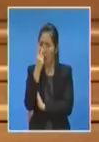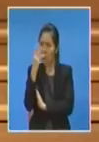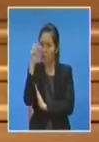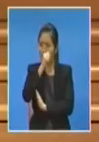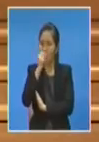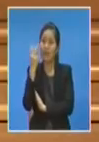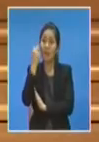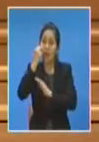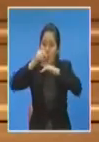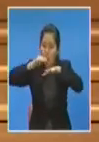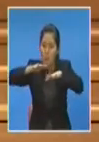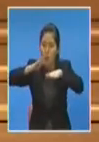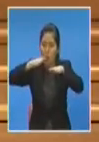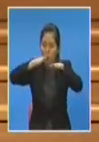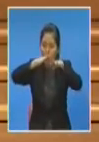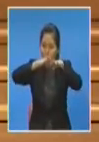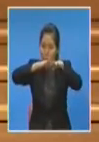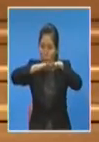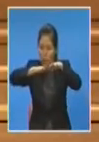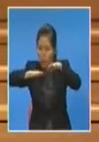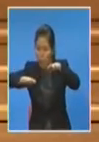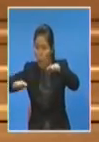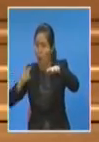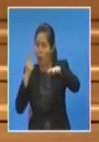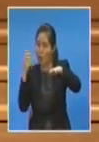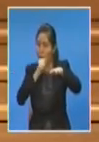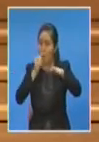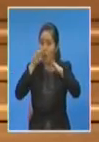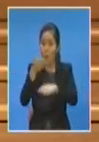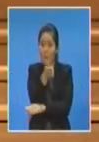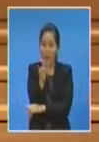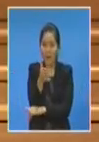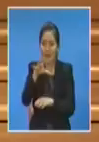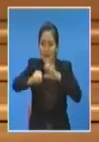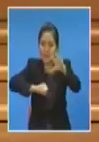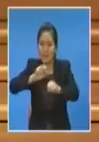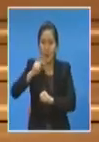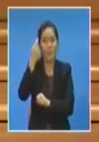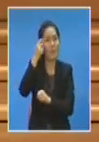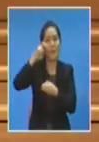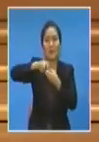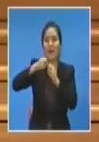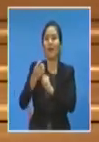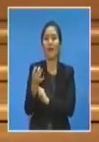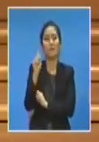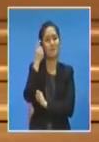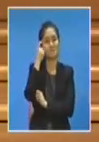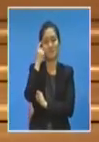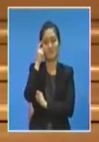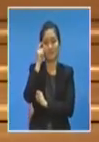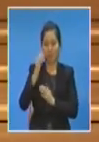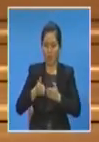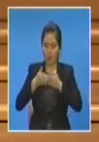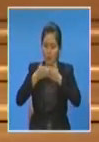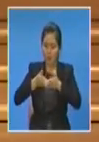ครึ่งกิโลปลาดิ้นคนลงไปจับปลาเพราะไม่รู้ว่ามันจะเกิดอะไรขึ้นเปลือกโลกเคลื่อน